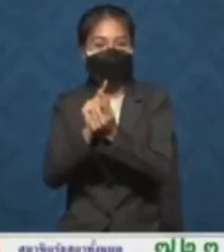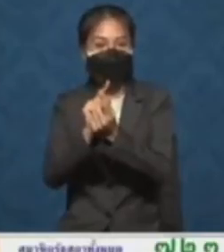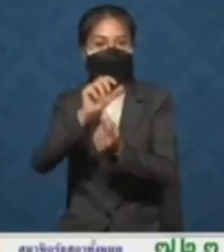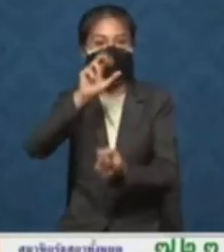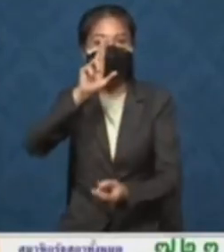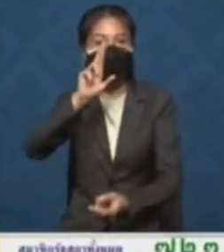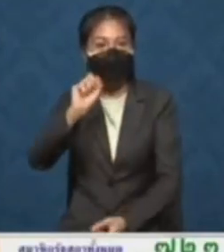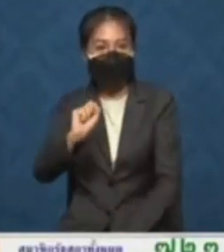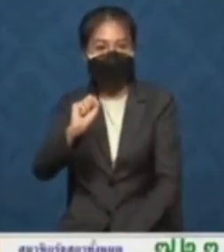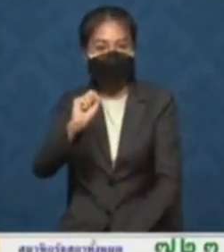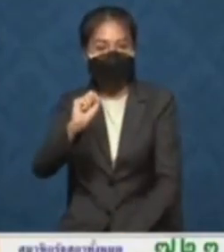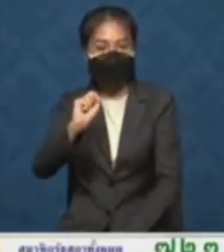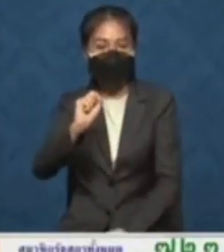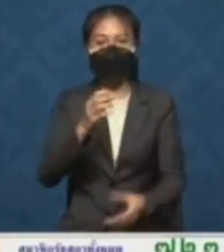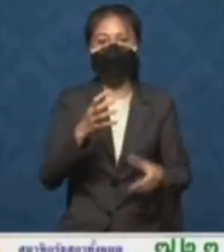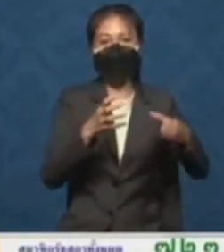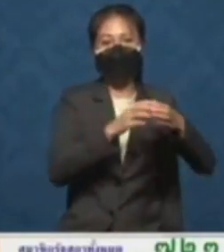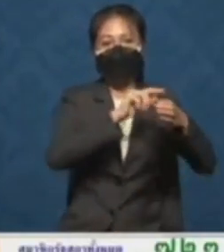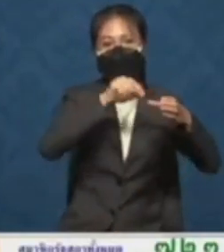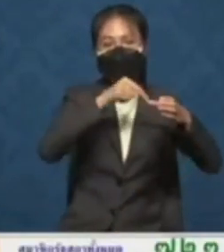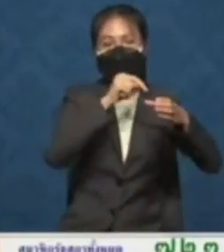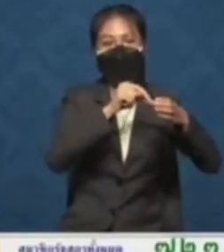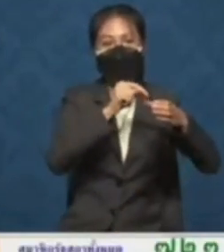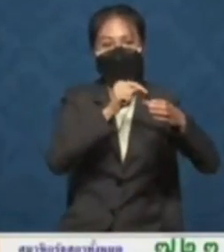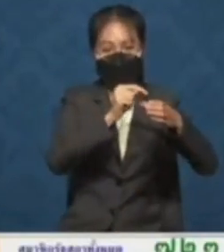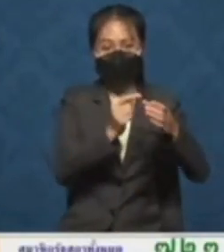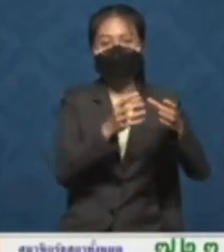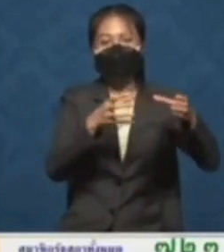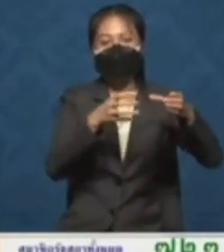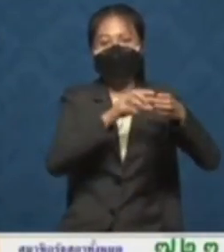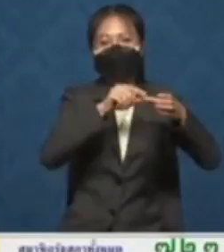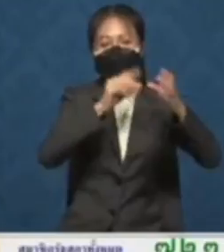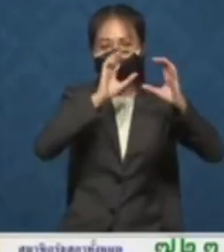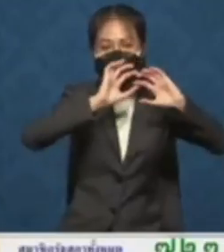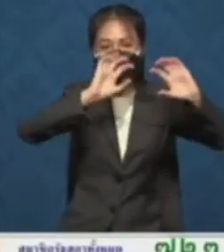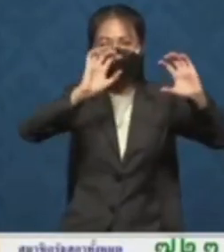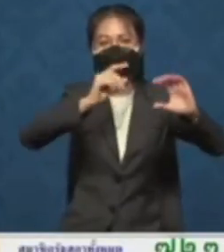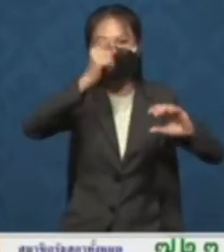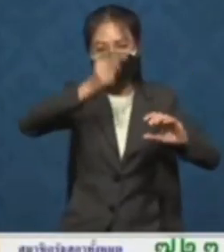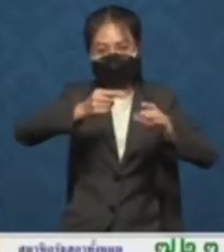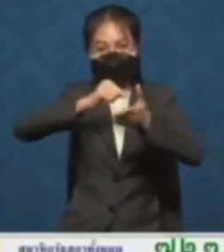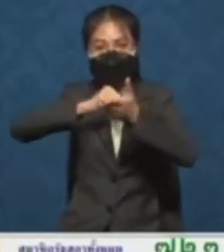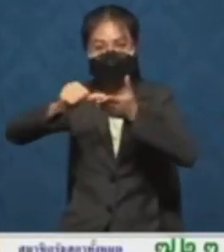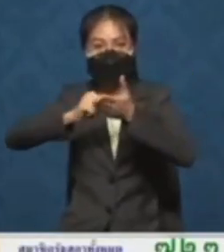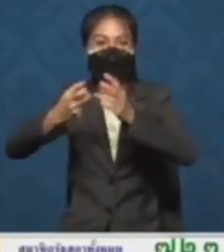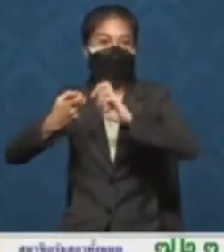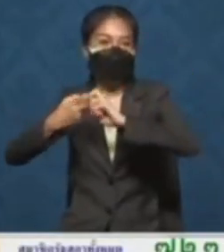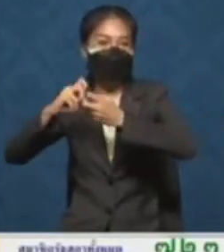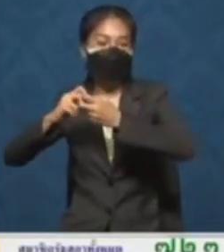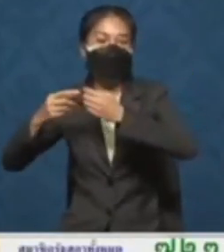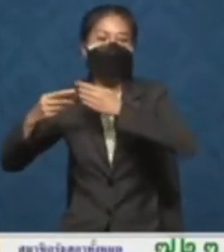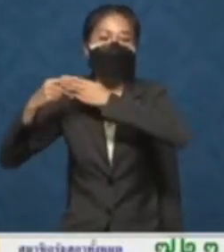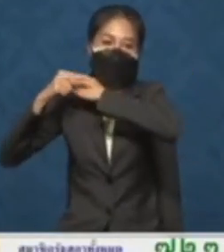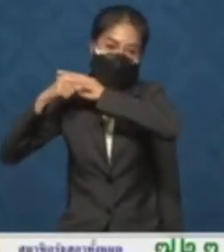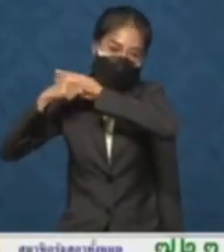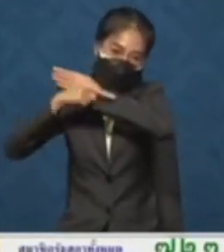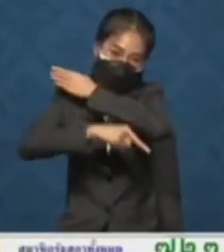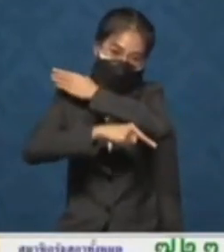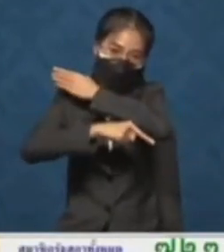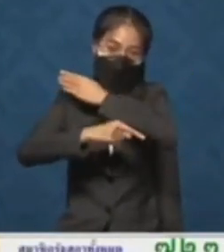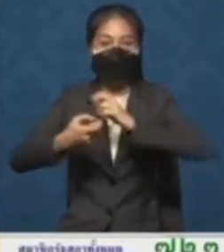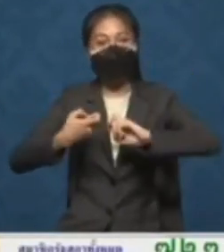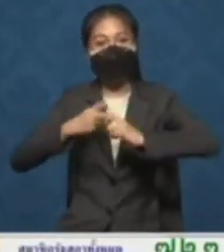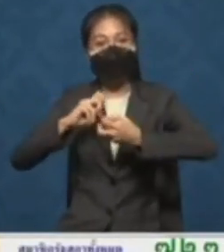ากเป็นพวกเดียวกับรัฐบาลเนี่ยก็คือว่าเราต้องแก้ปัญหาการทำทุจริตและปัญหาความเหลื่อมล้ำ